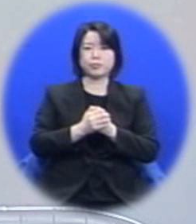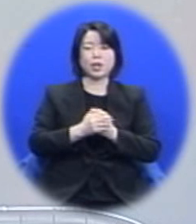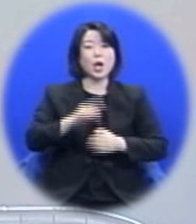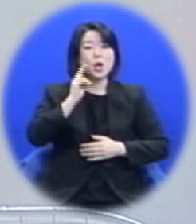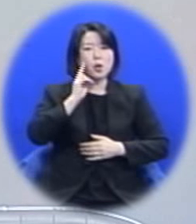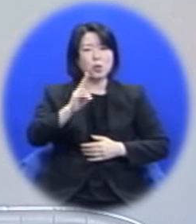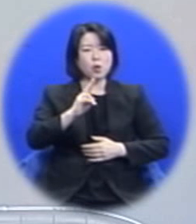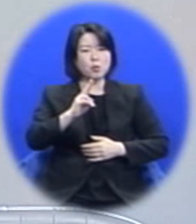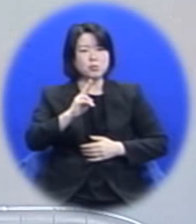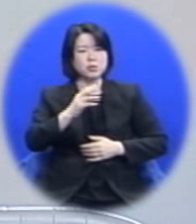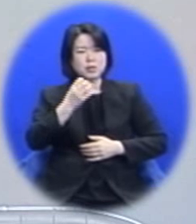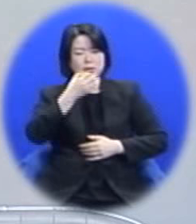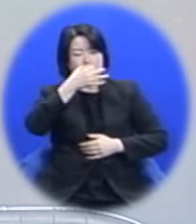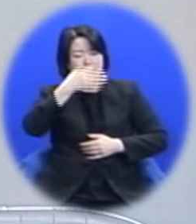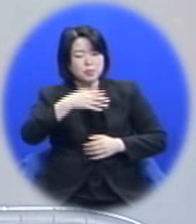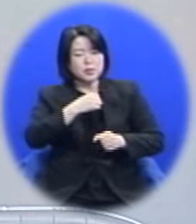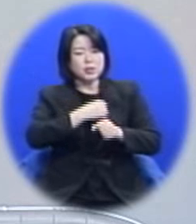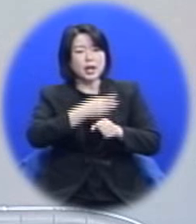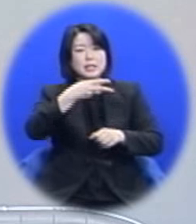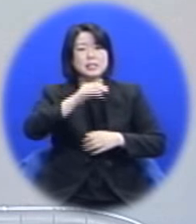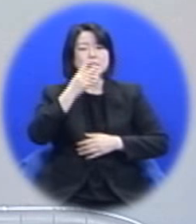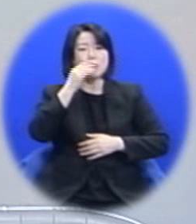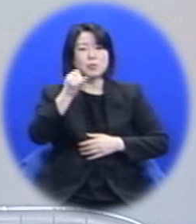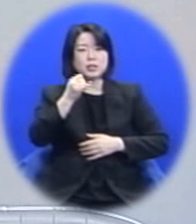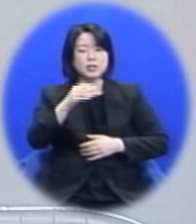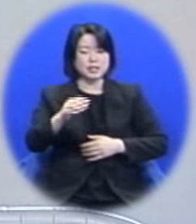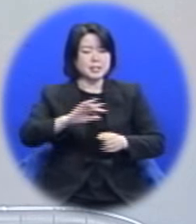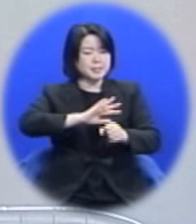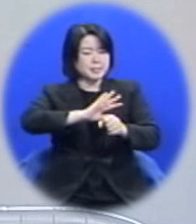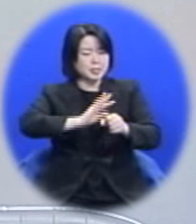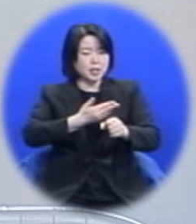너무 괴팍한 시어머니, 너무 못된 며느리,